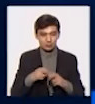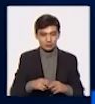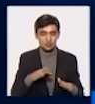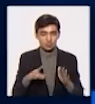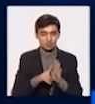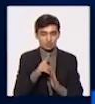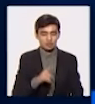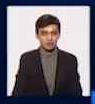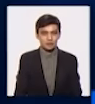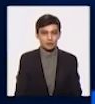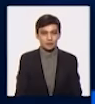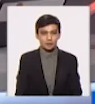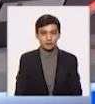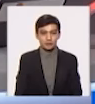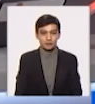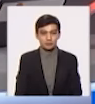жүргізілуде.